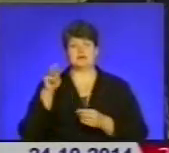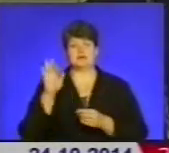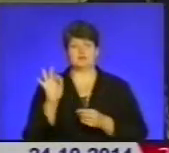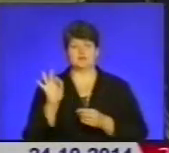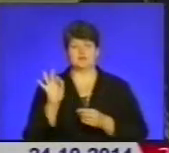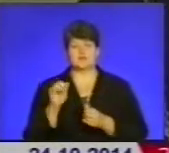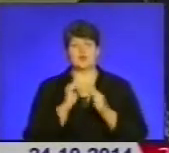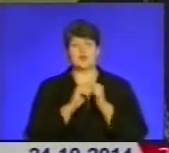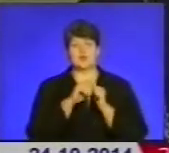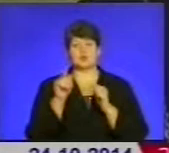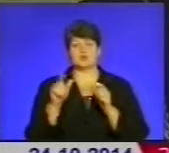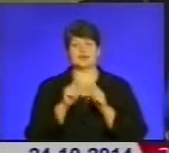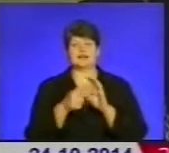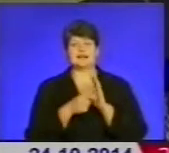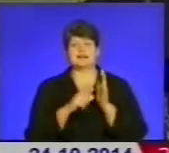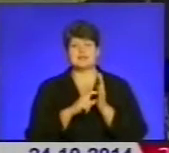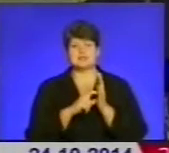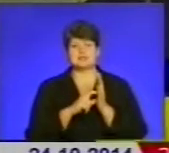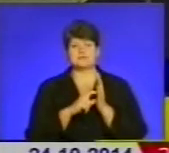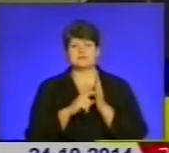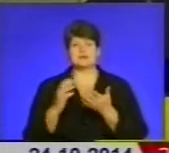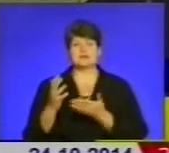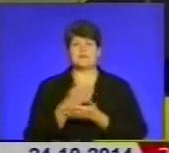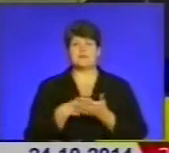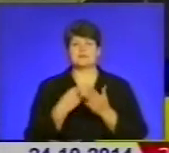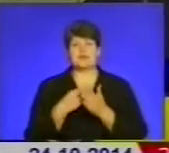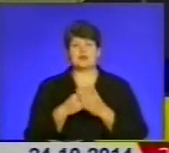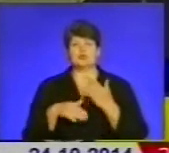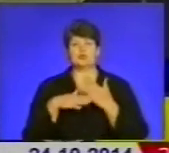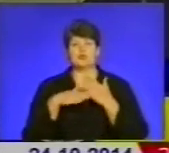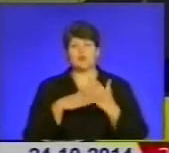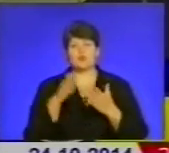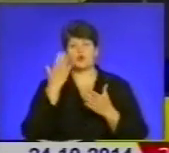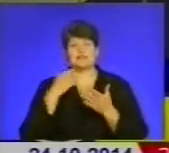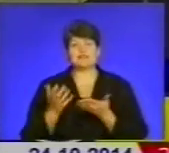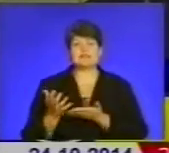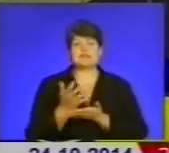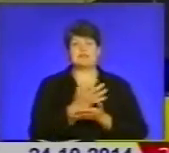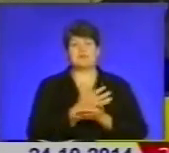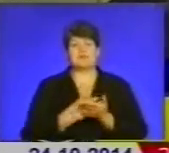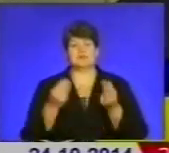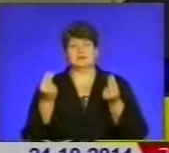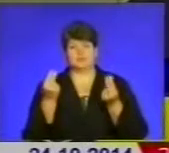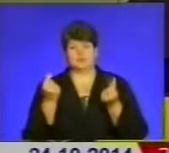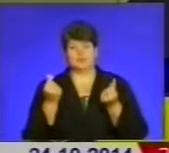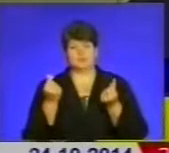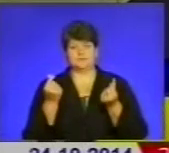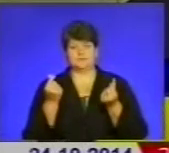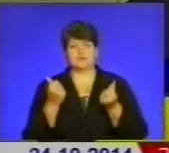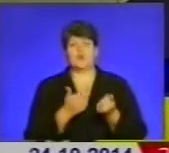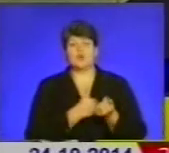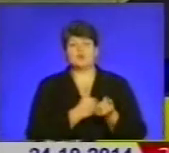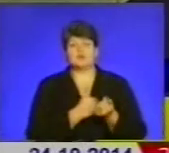клас збирав матеріальну допомогу, і коли вони зібрали цю допомогу, вони